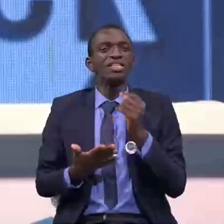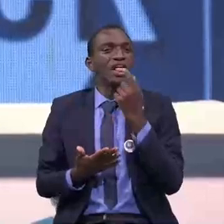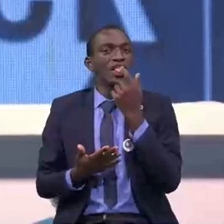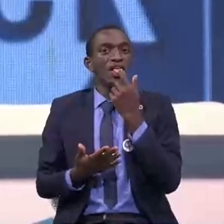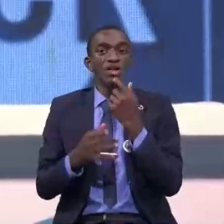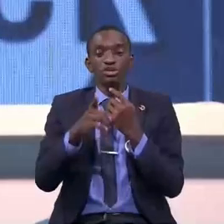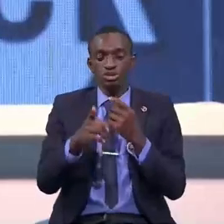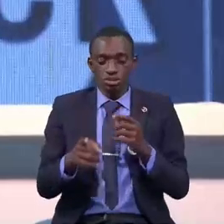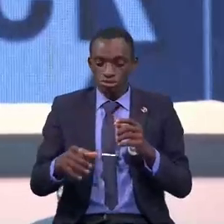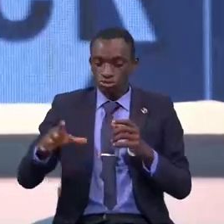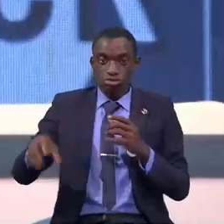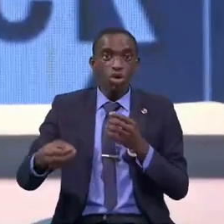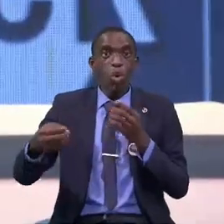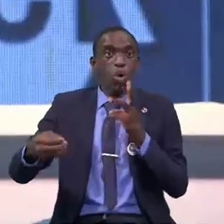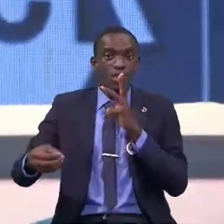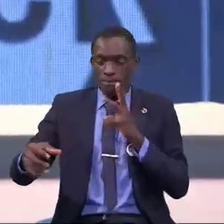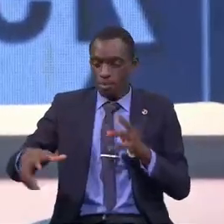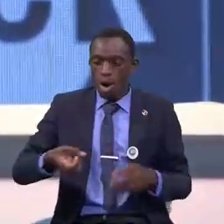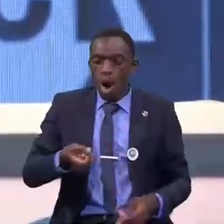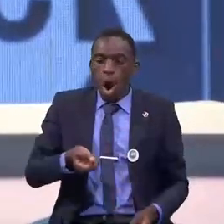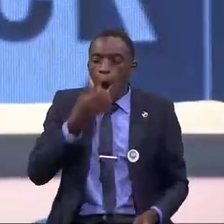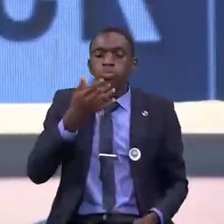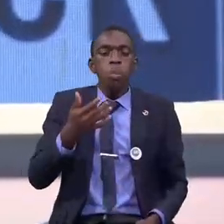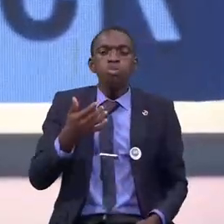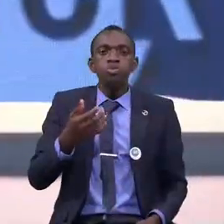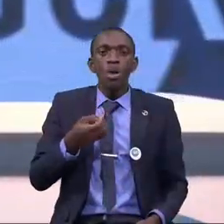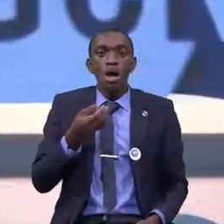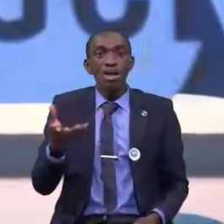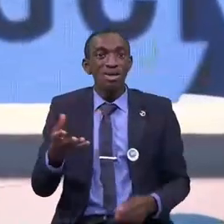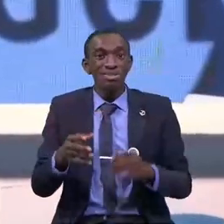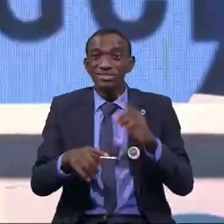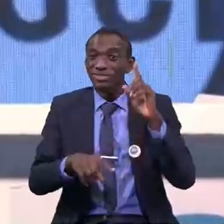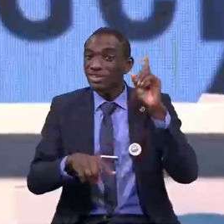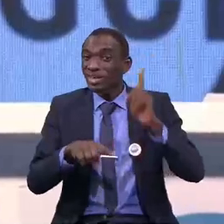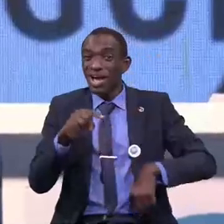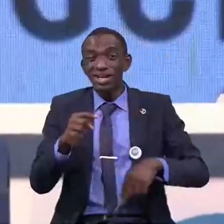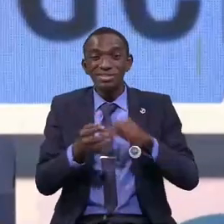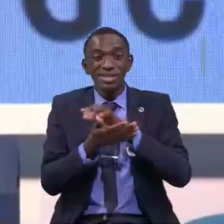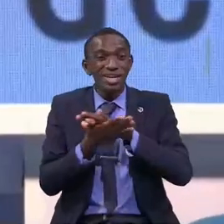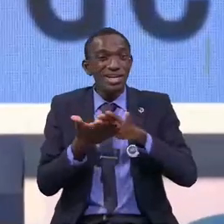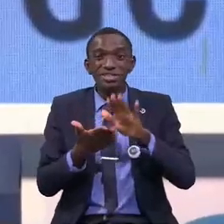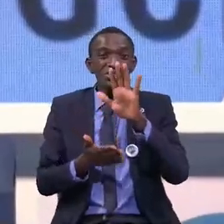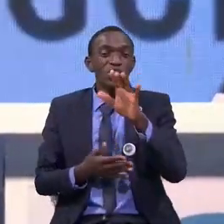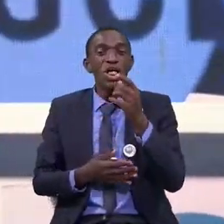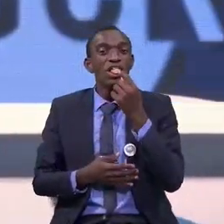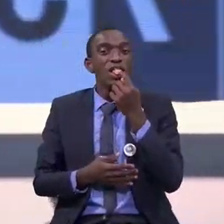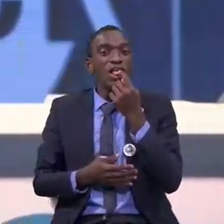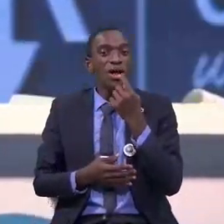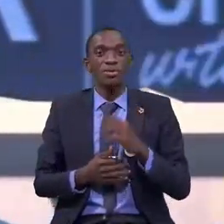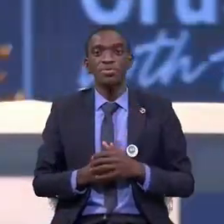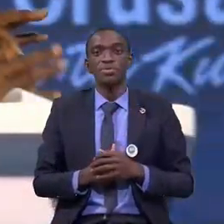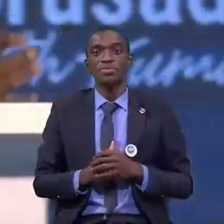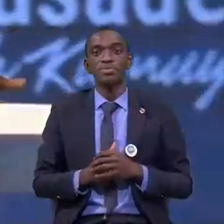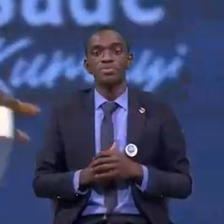Tu peux même te laver la langue, la bouche avec l'eau du Jourdain. Ça ne purifie pas ta langue.